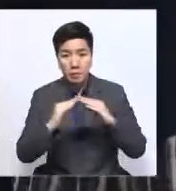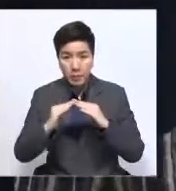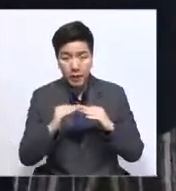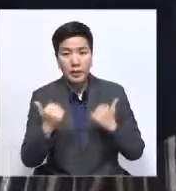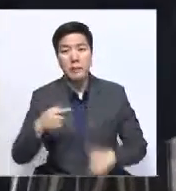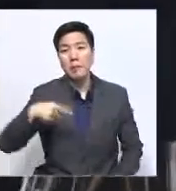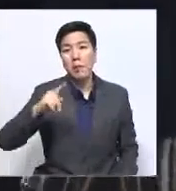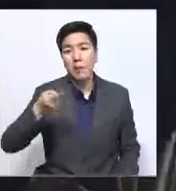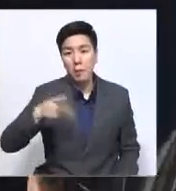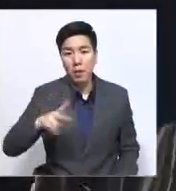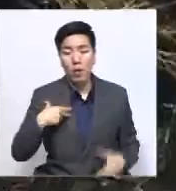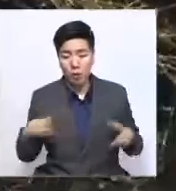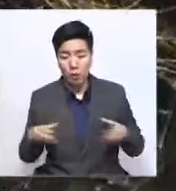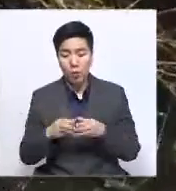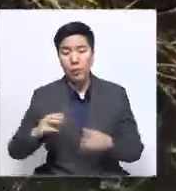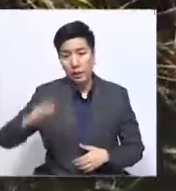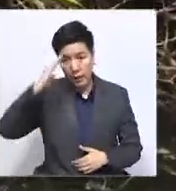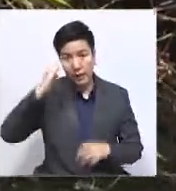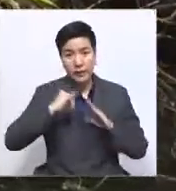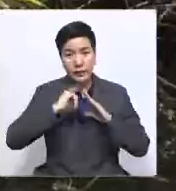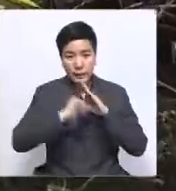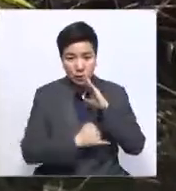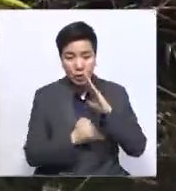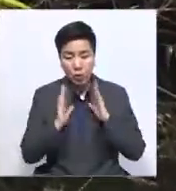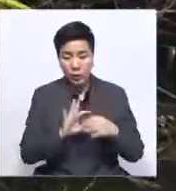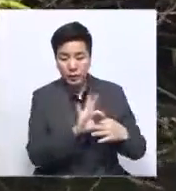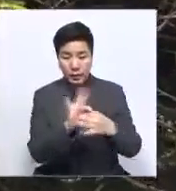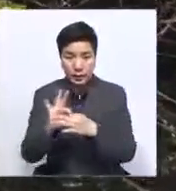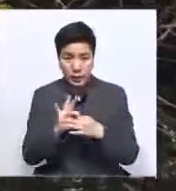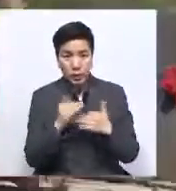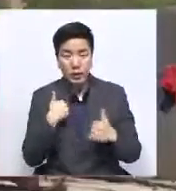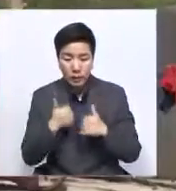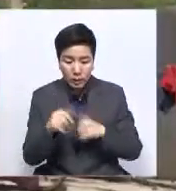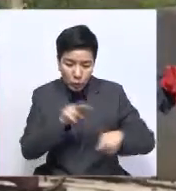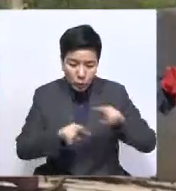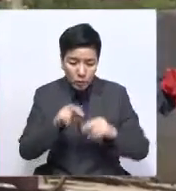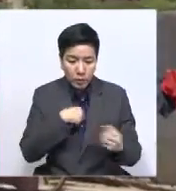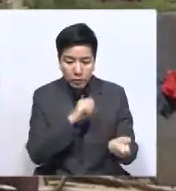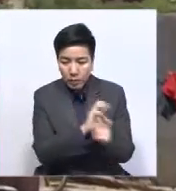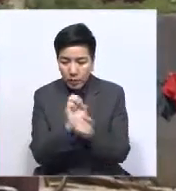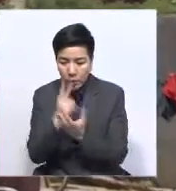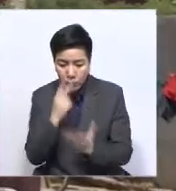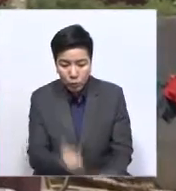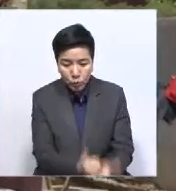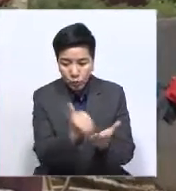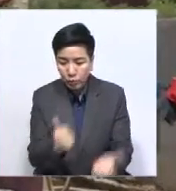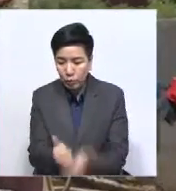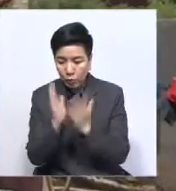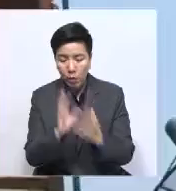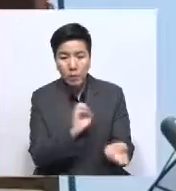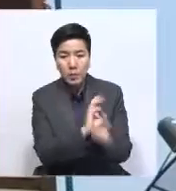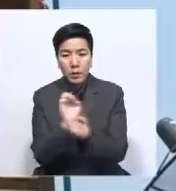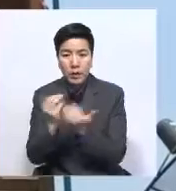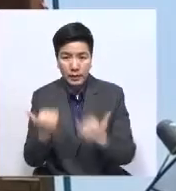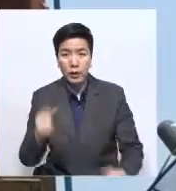ซึ่งปภ.เองก็ได้ร่วมกับหน่วยทหารจังหวัดแล้วก็หน่วยงานที่เกี่ยวข้องไปเร่งสำรวจความเสียหายและให้การช่วยเหลือผู้ประส